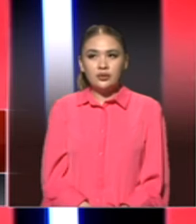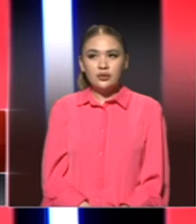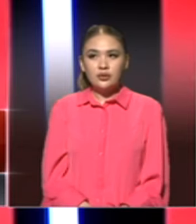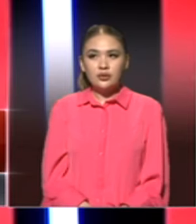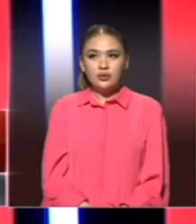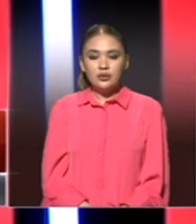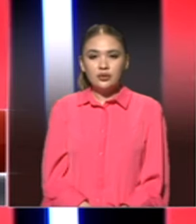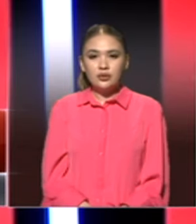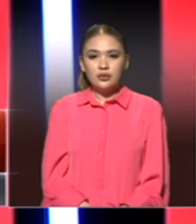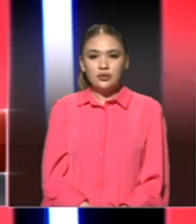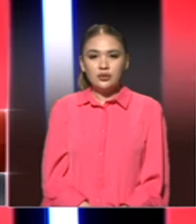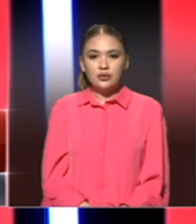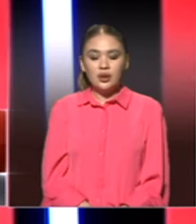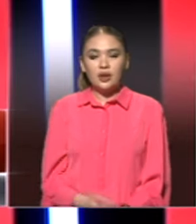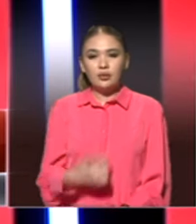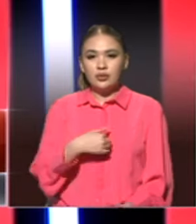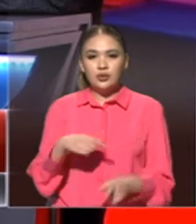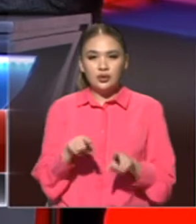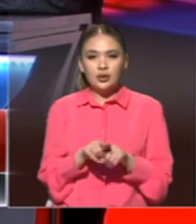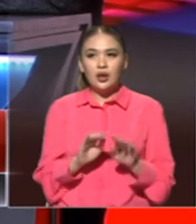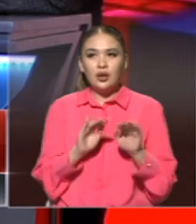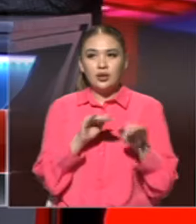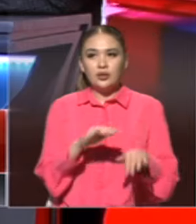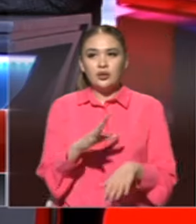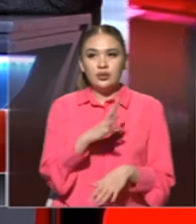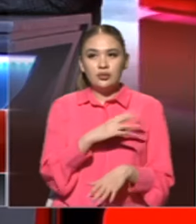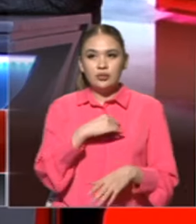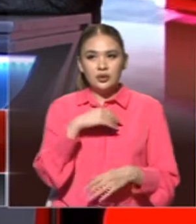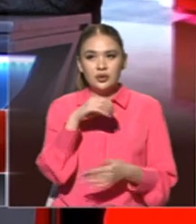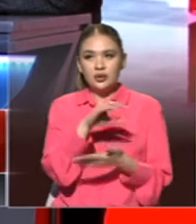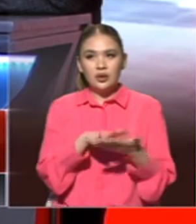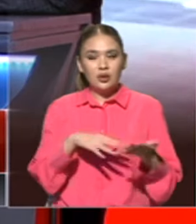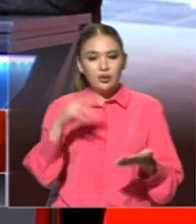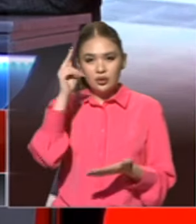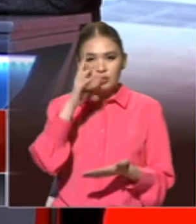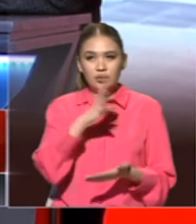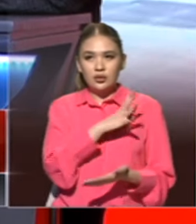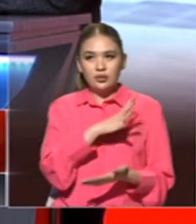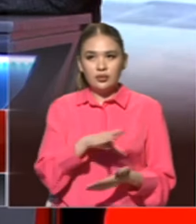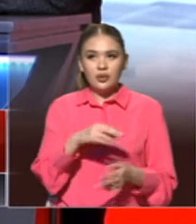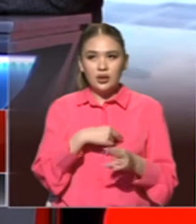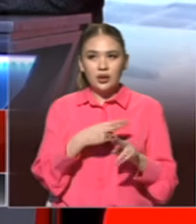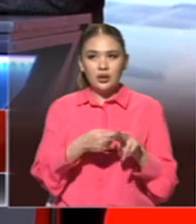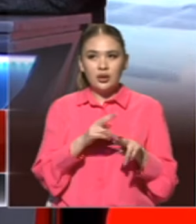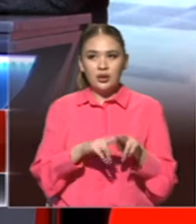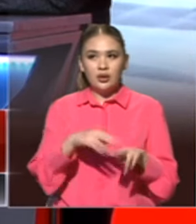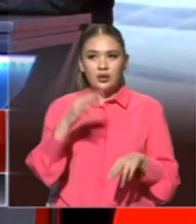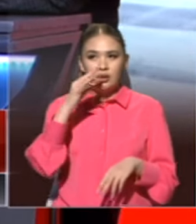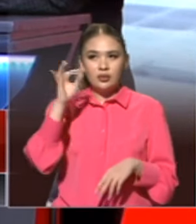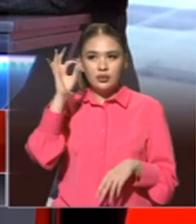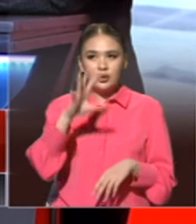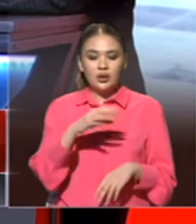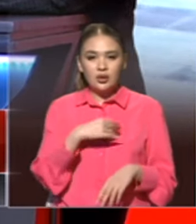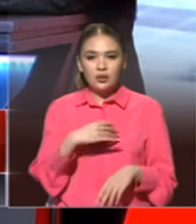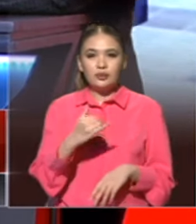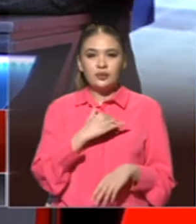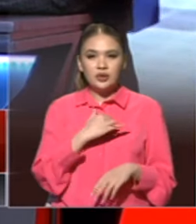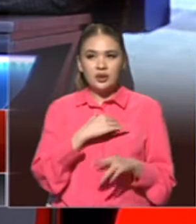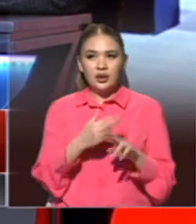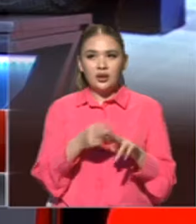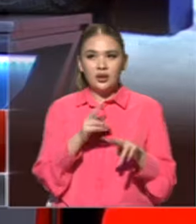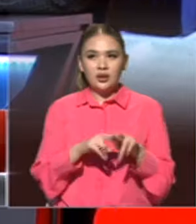Мен де университетке түстім, бірақ дәлше оқыған жоқпын ғой, жалпы жұмыс істей алған жоқпын ғой сол мамандықпен. Енді бізге келген кезде